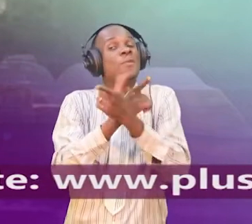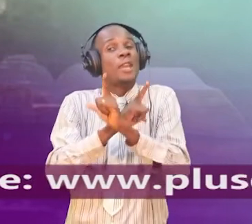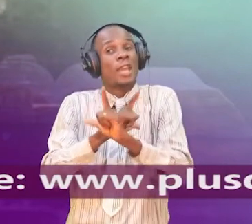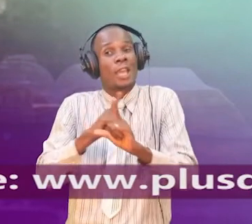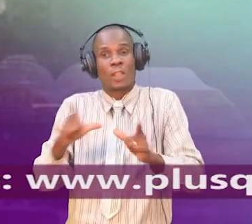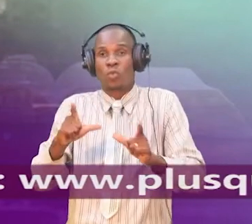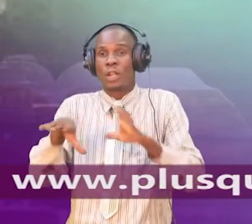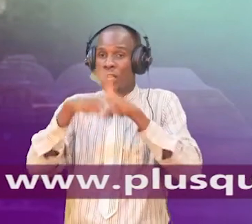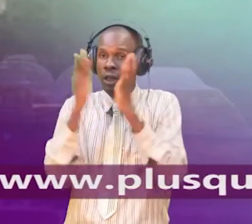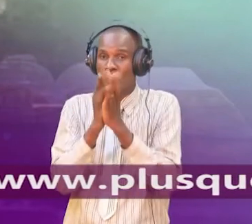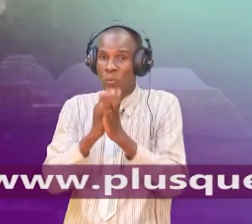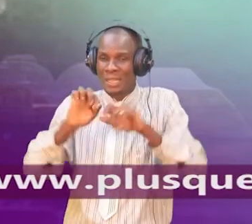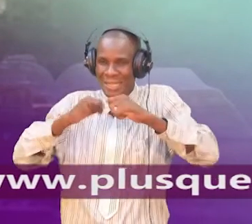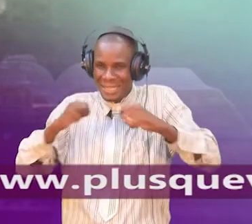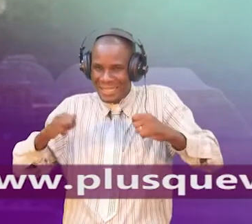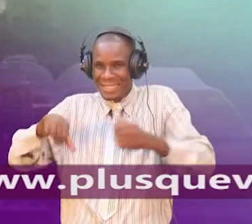epai na Yesu